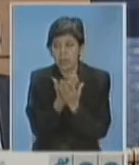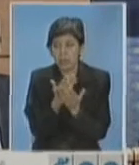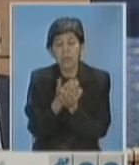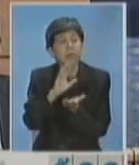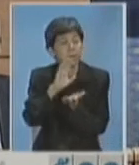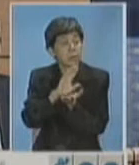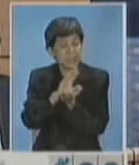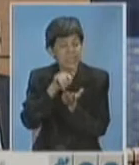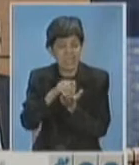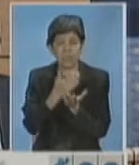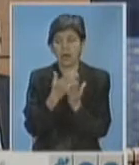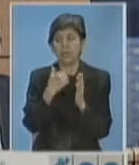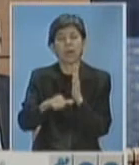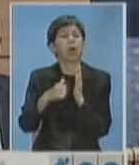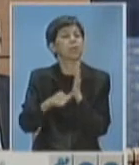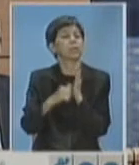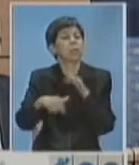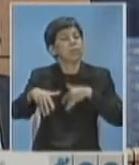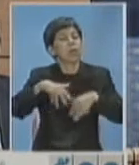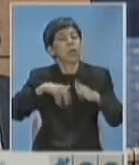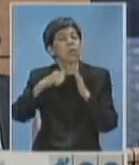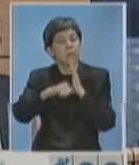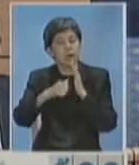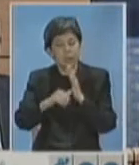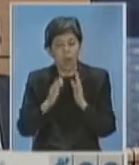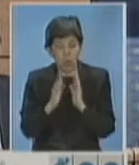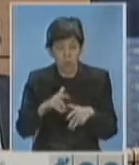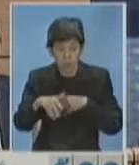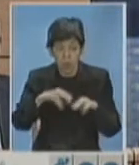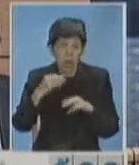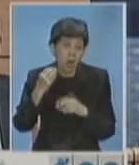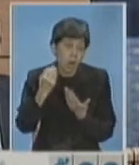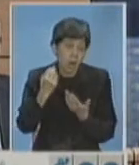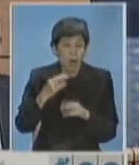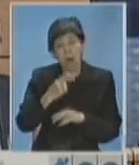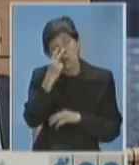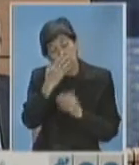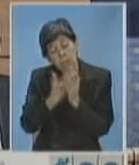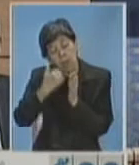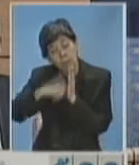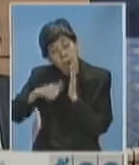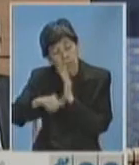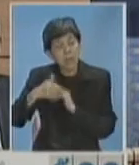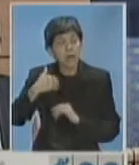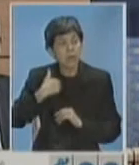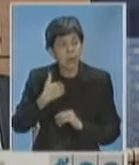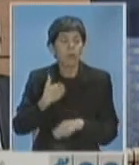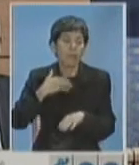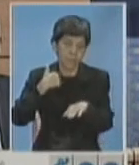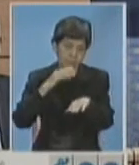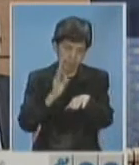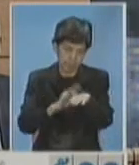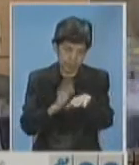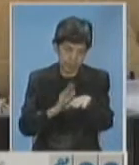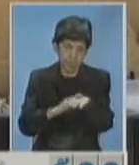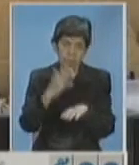ททุกสตางค์เป็นเงินภาษีอากรของพี่น้องประชาชนพี่น้องที่นั่งอยู่ทางบ้านเสียภาษีทุกคนครับ ผมได้กำชับไปหลายครั้